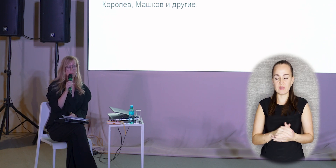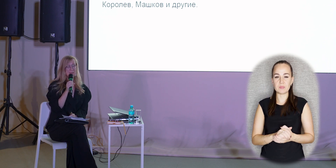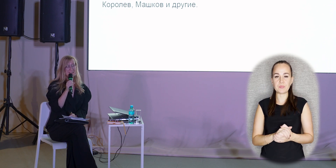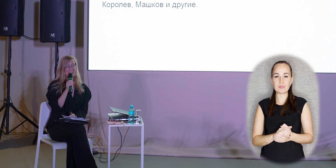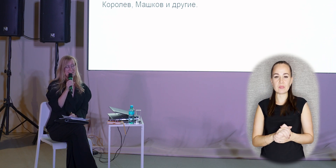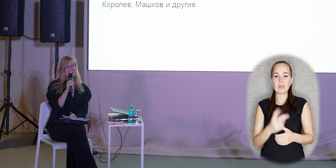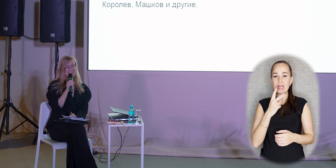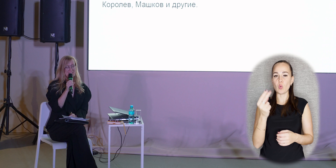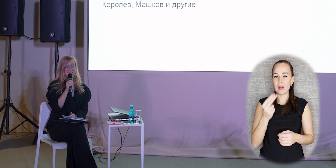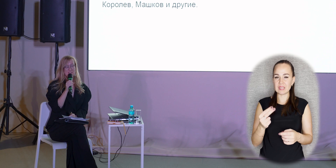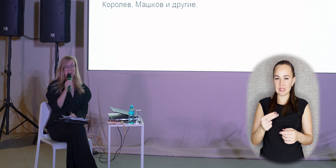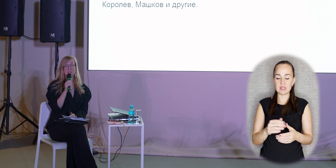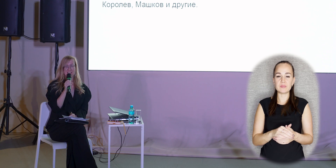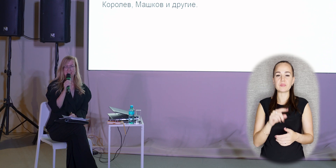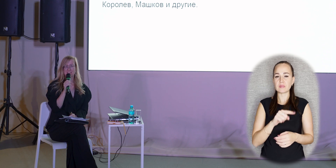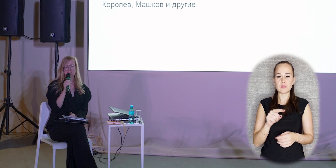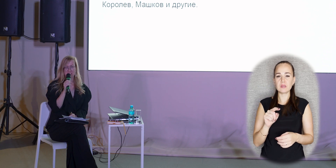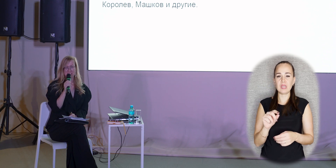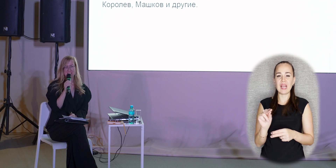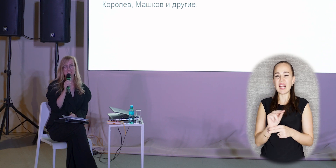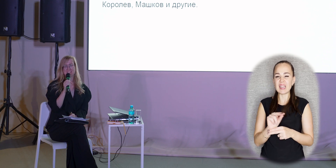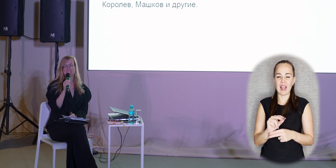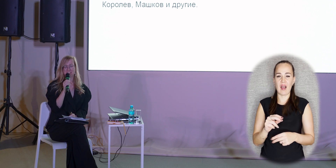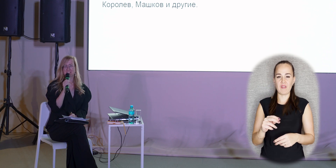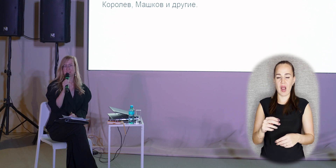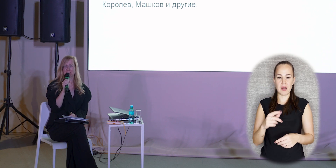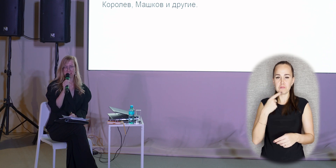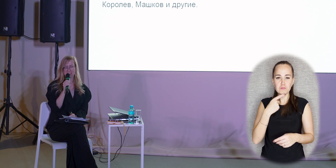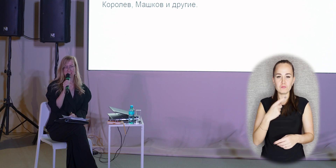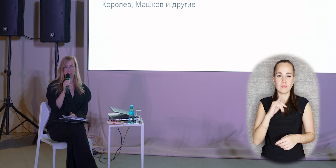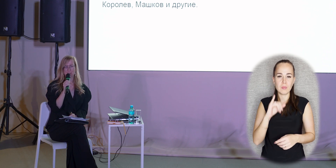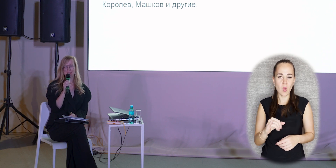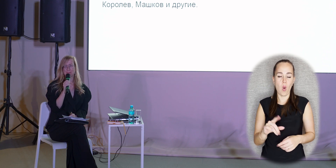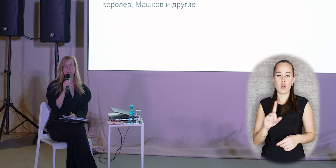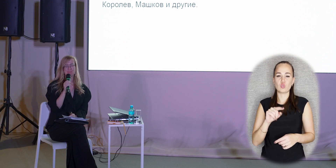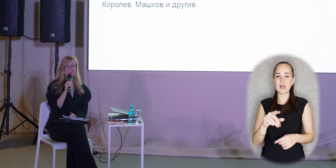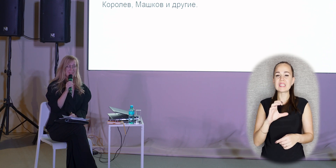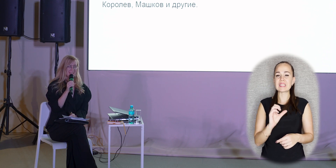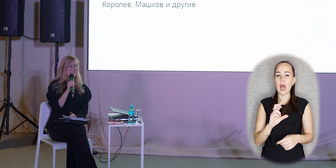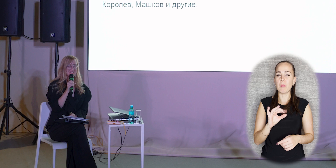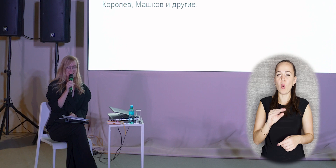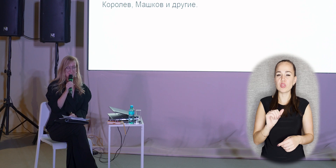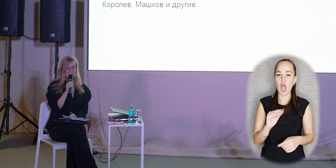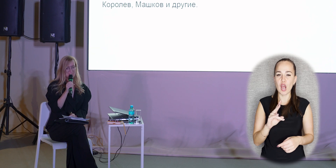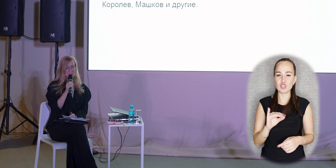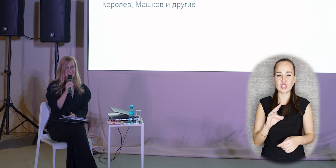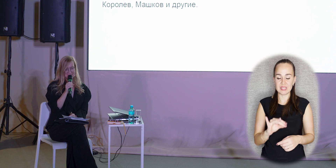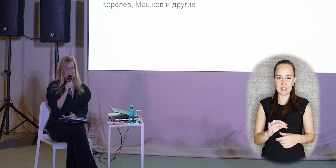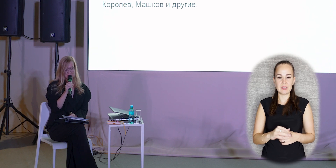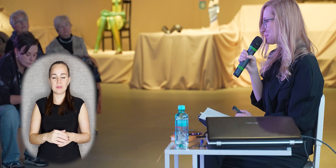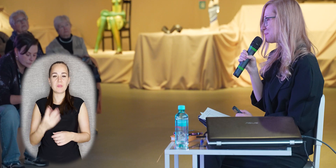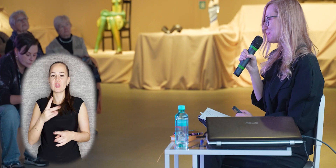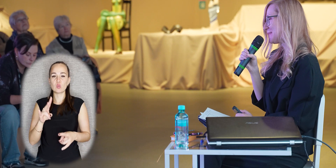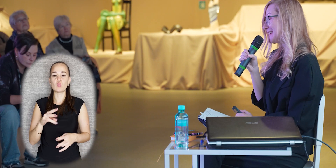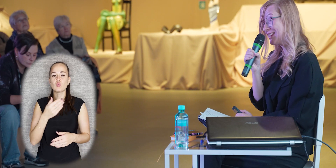пропаганда». Критиковали в самых резких выражениях. Говорилось о саботажниках, которые дискредитируют идею